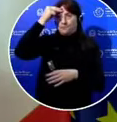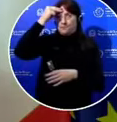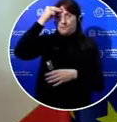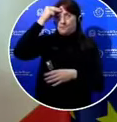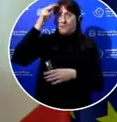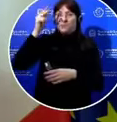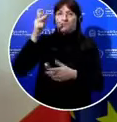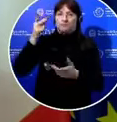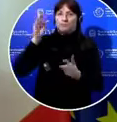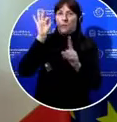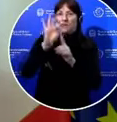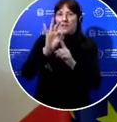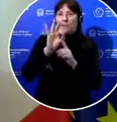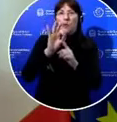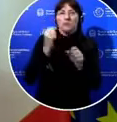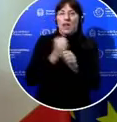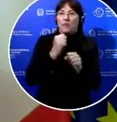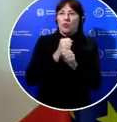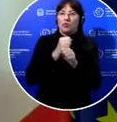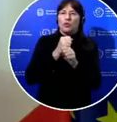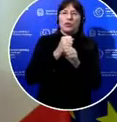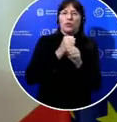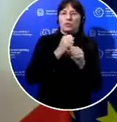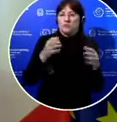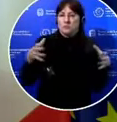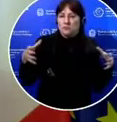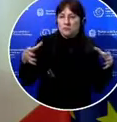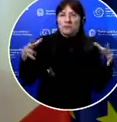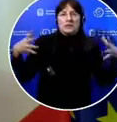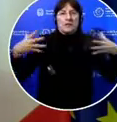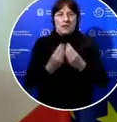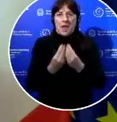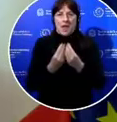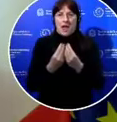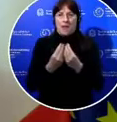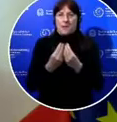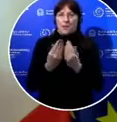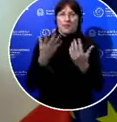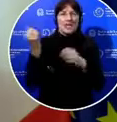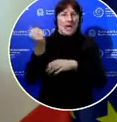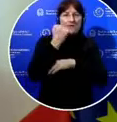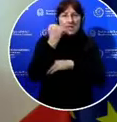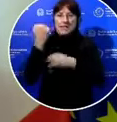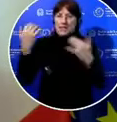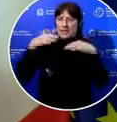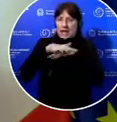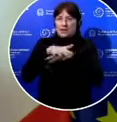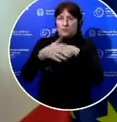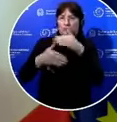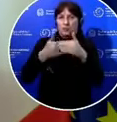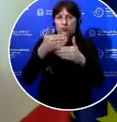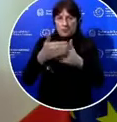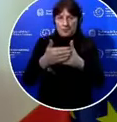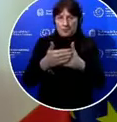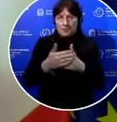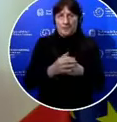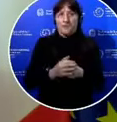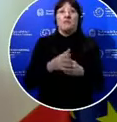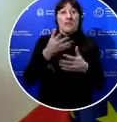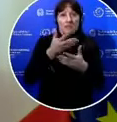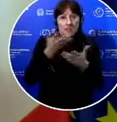di sinergia e di integrazione dei servizi, riconoscendo a quelle esperienze di eccellenza che ci